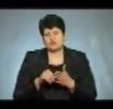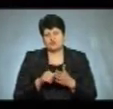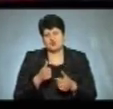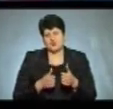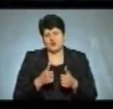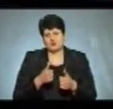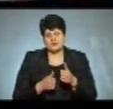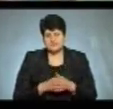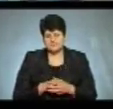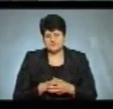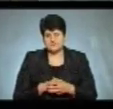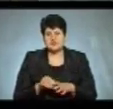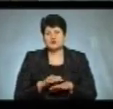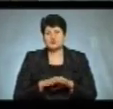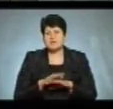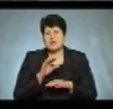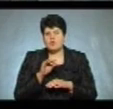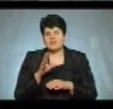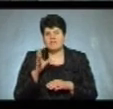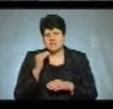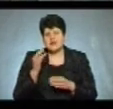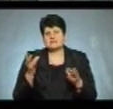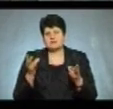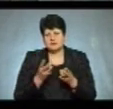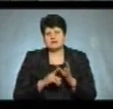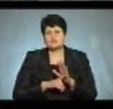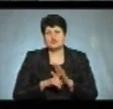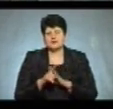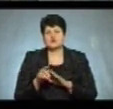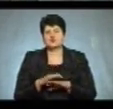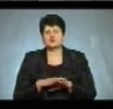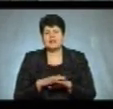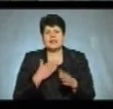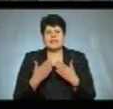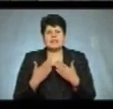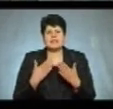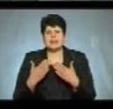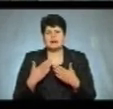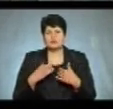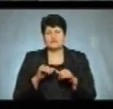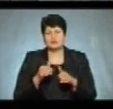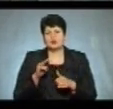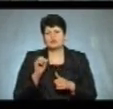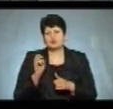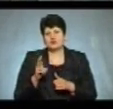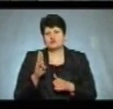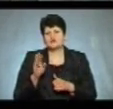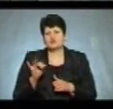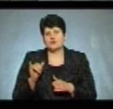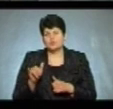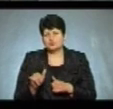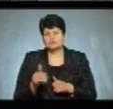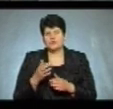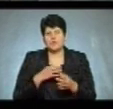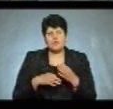конкурсі. Суспільний мовник вважає за потрібне започаткувати суспільний діалог у форматі ток-шоу, форумів та